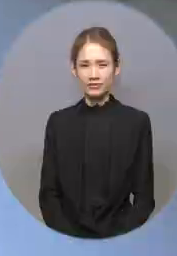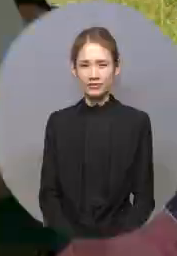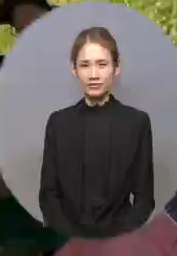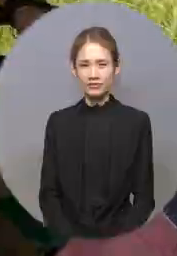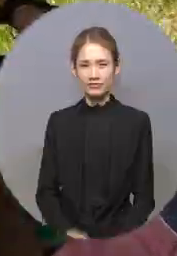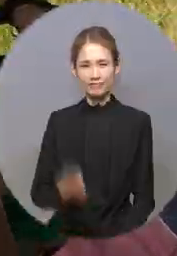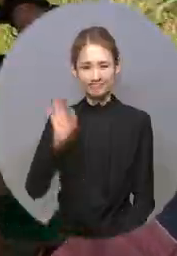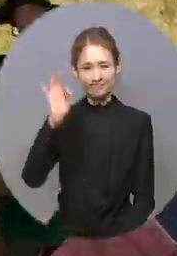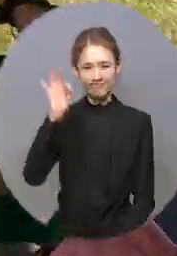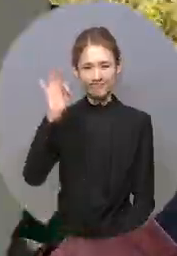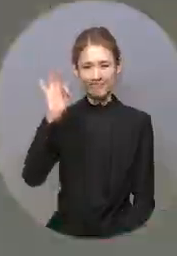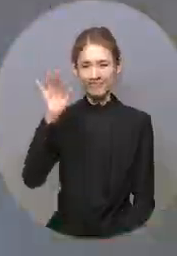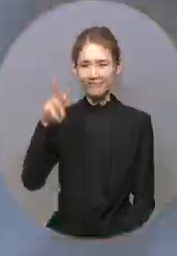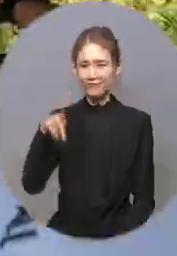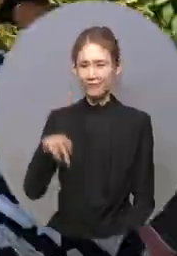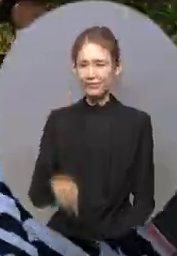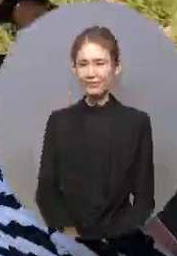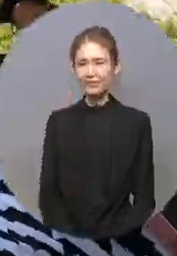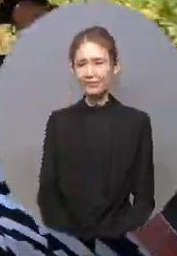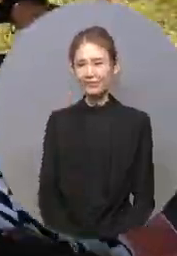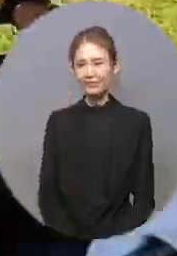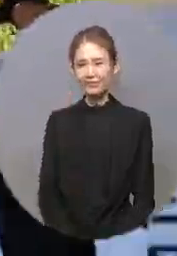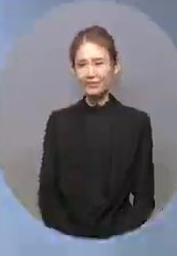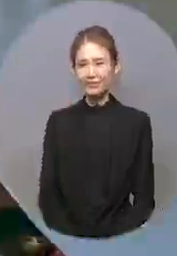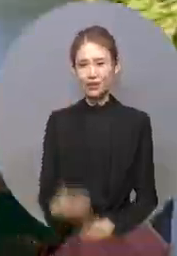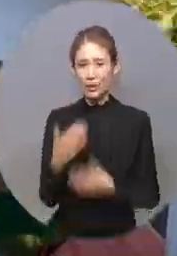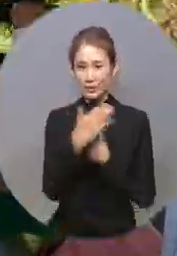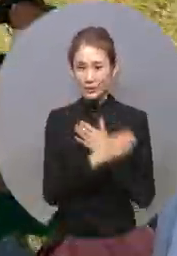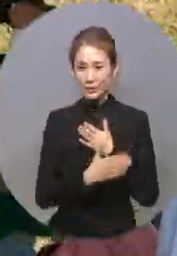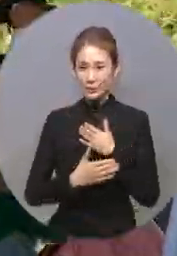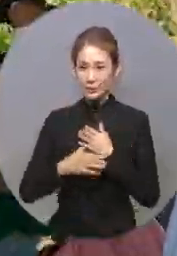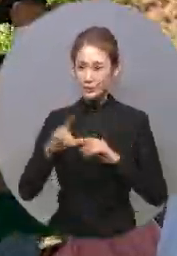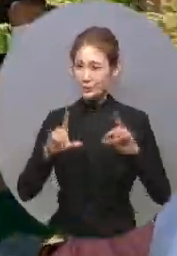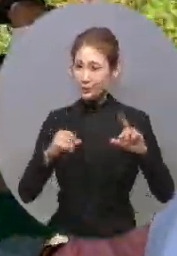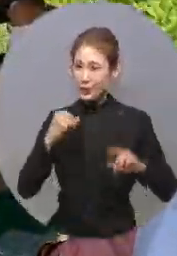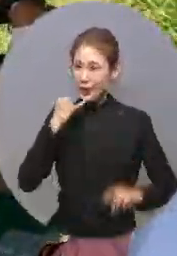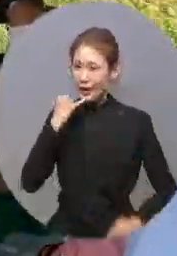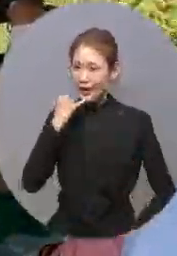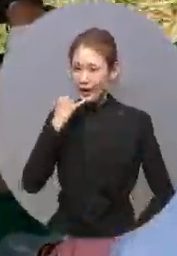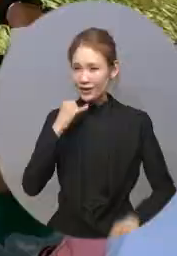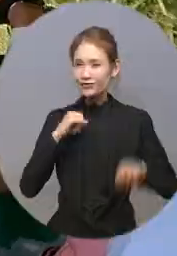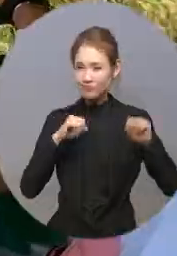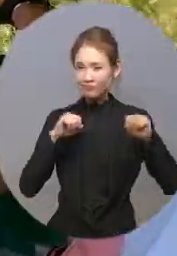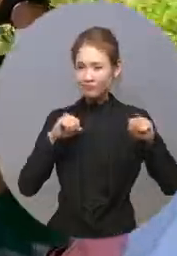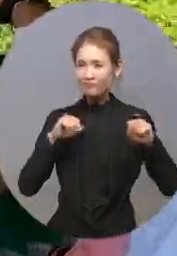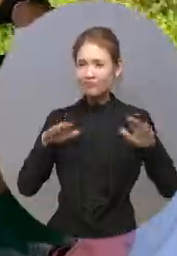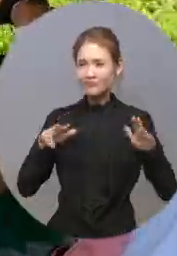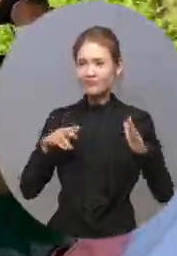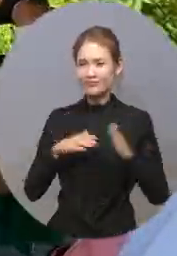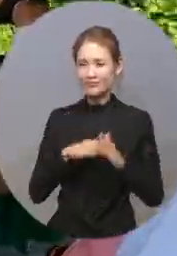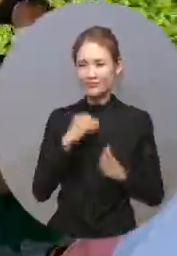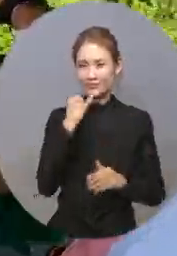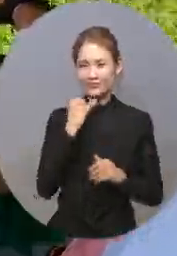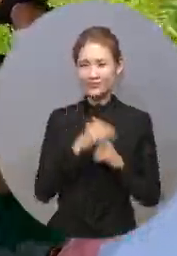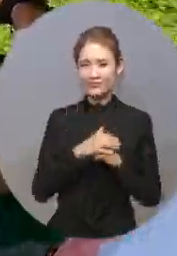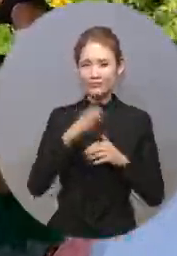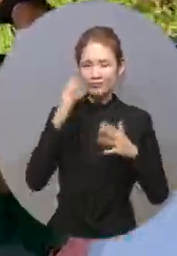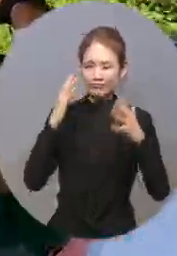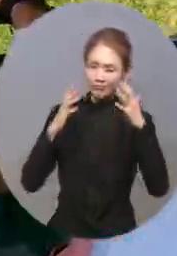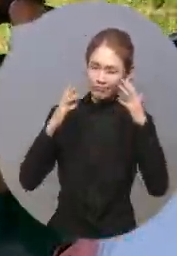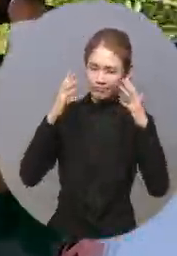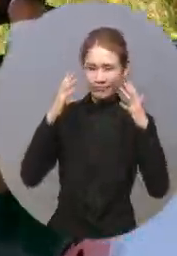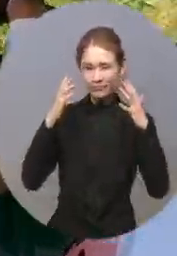오케이, 오케이. 오빠, 아직까지는 컨디션이 괜찮습니까? 아, 괜찮아요, 아직까지는. 좀 약간 무아지경이에요 지금. 난